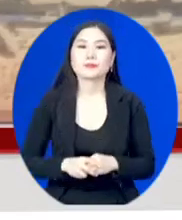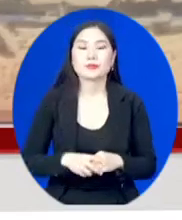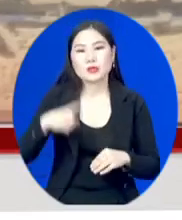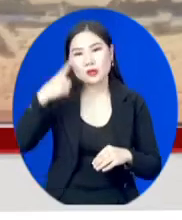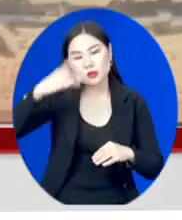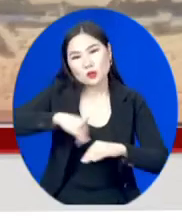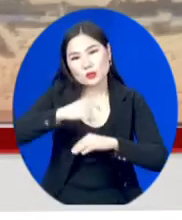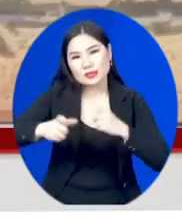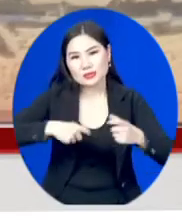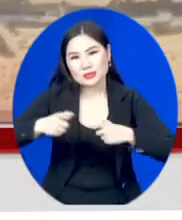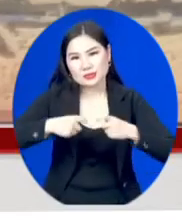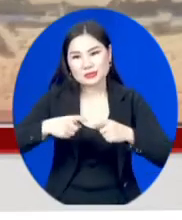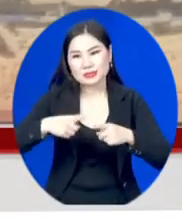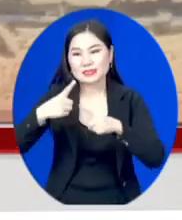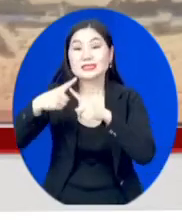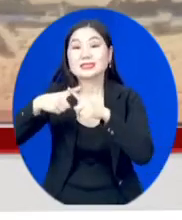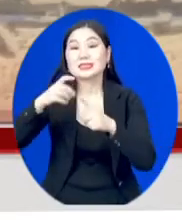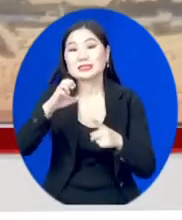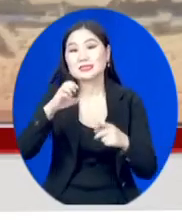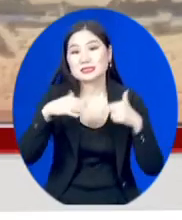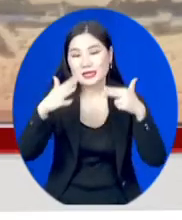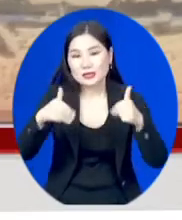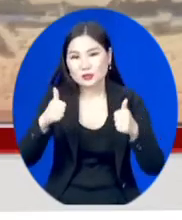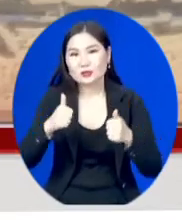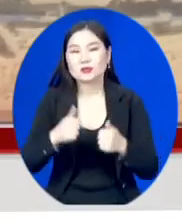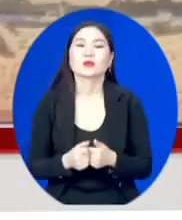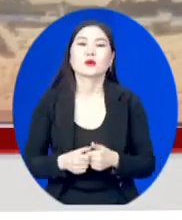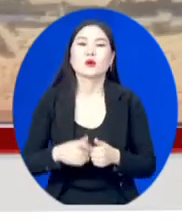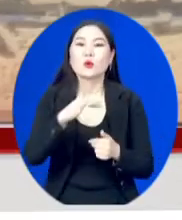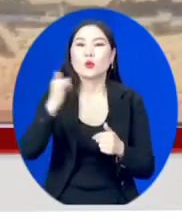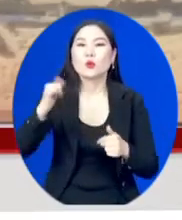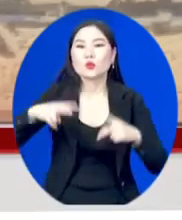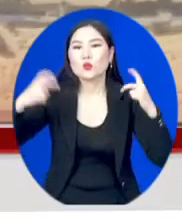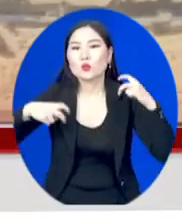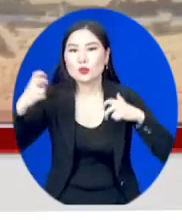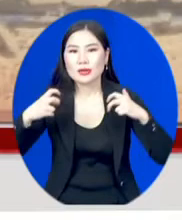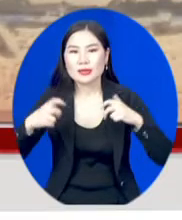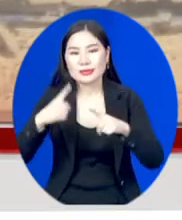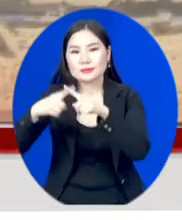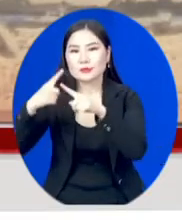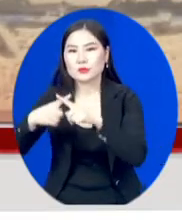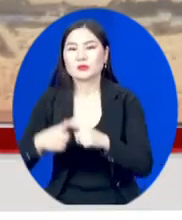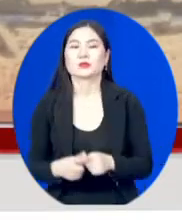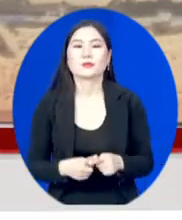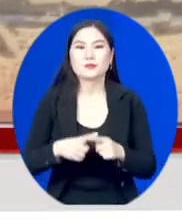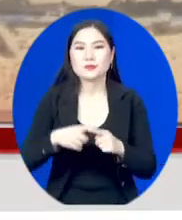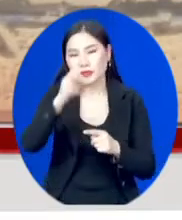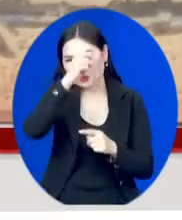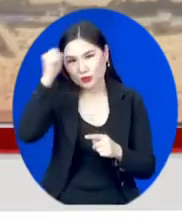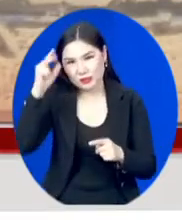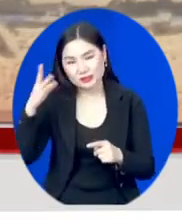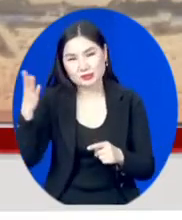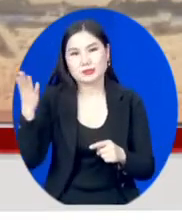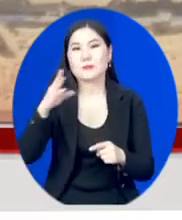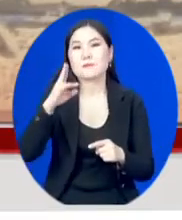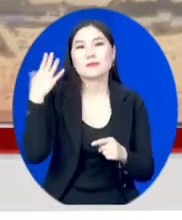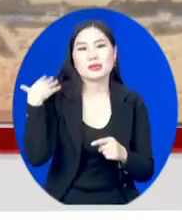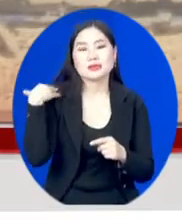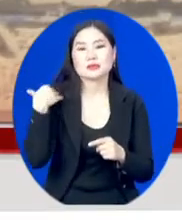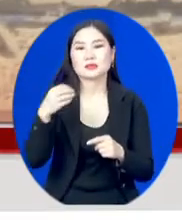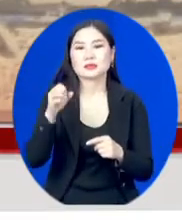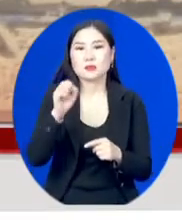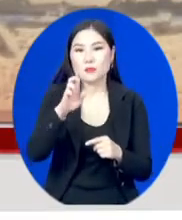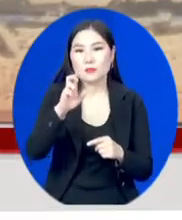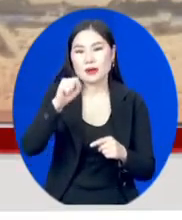За Монгол улс эдийн засгийг сайжруулах ганцхан гарц байгаа нь уул уурхайн экспортыг нэмэгдүүлэх. За гэтэл ерөнхийдөө байсан халтмагийн батулга эдийн засаг өсгөхөд хамгийн чухал нөлөөтэй